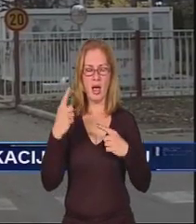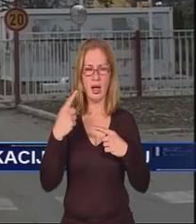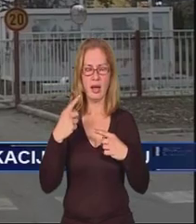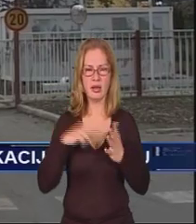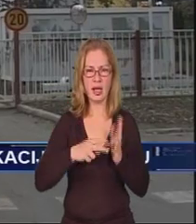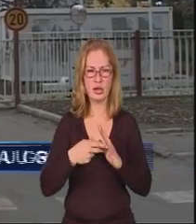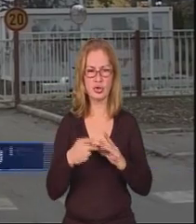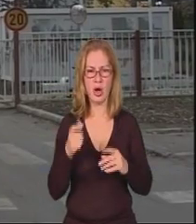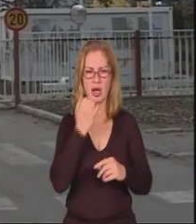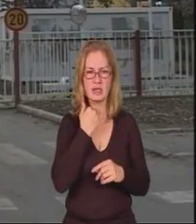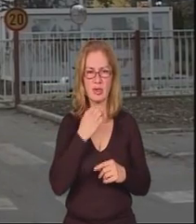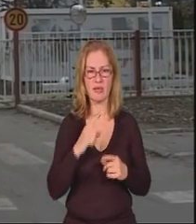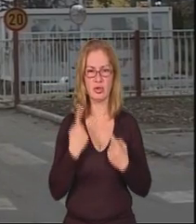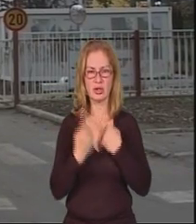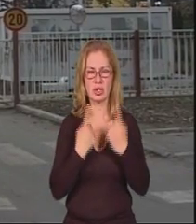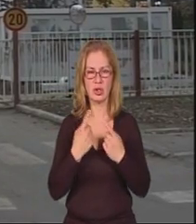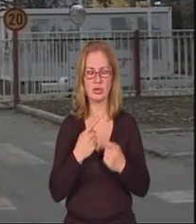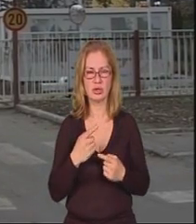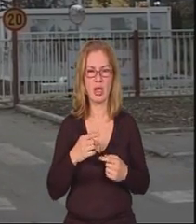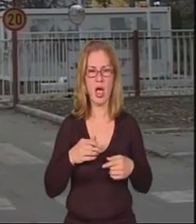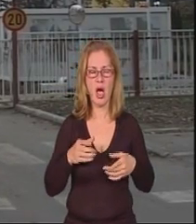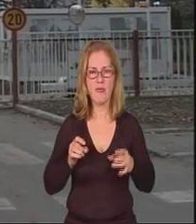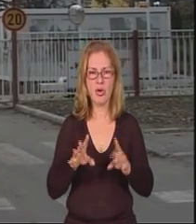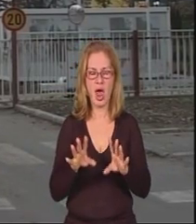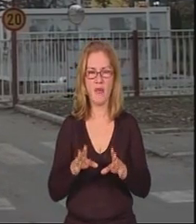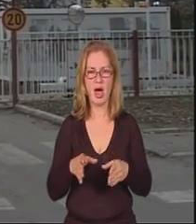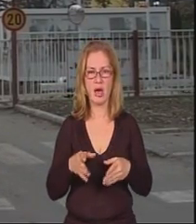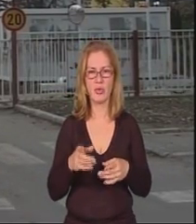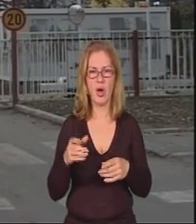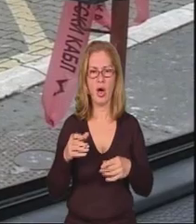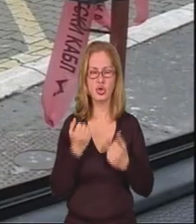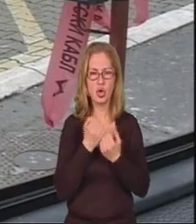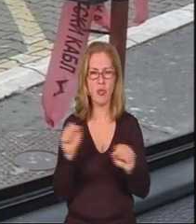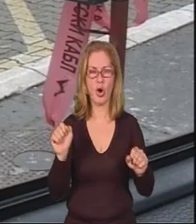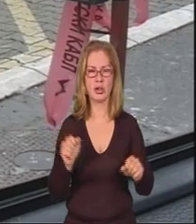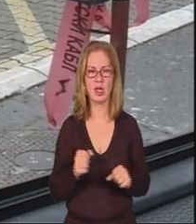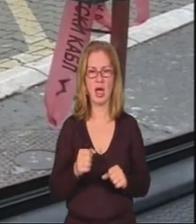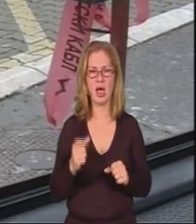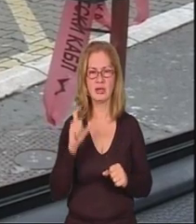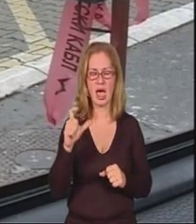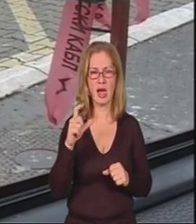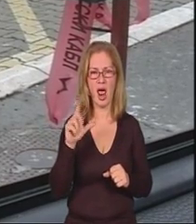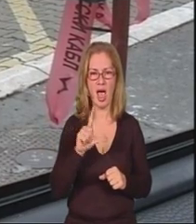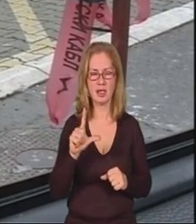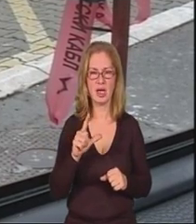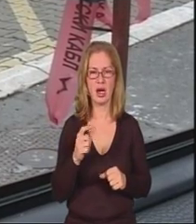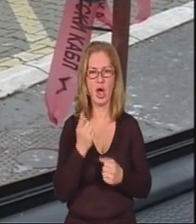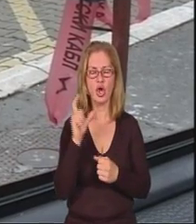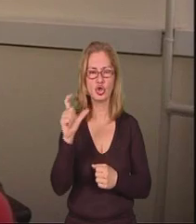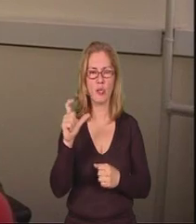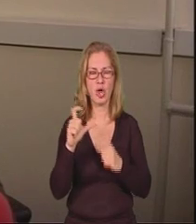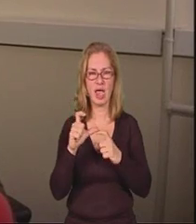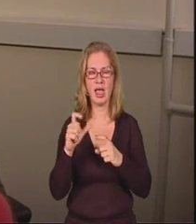ispravno stanje u Hadžirovimovoj ulici i Fruškogorskoj, kao i na bulevaru Slobode, bulevaru Cara Lazara i bulevaru Slobodana